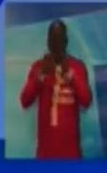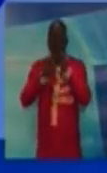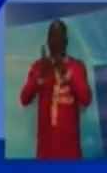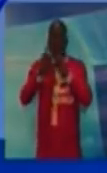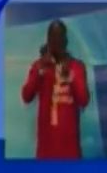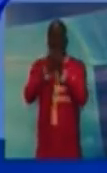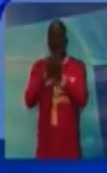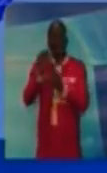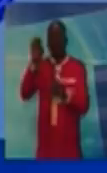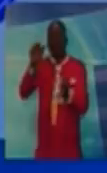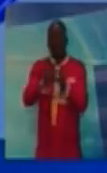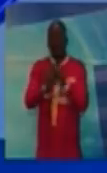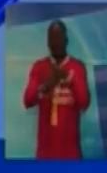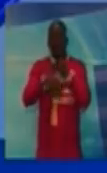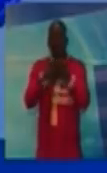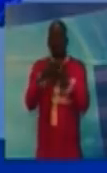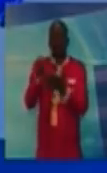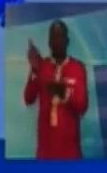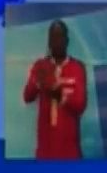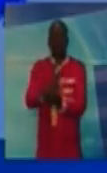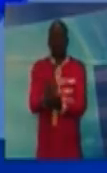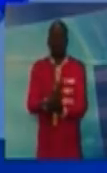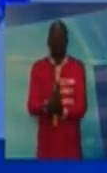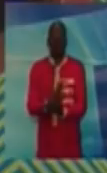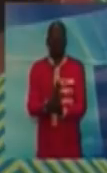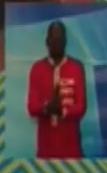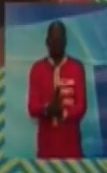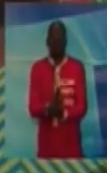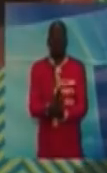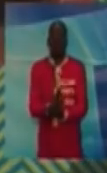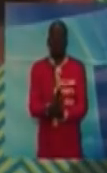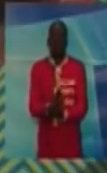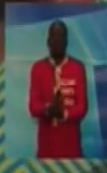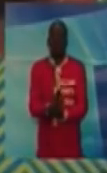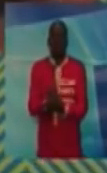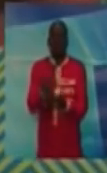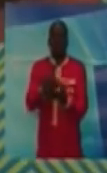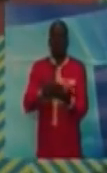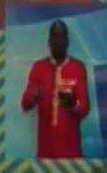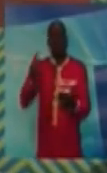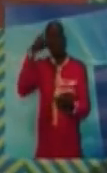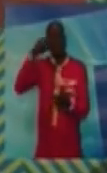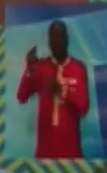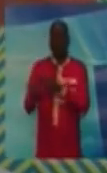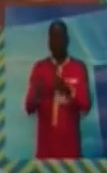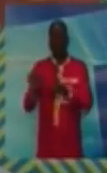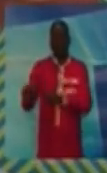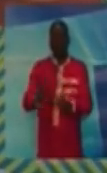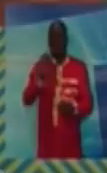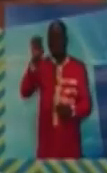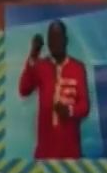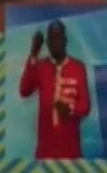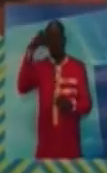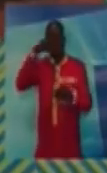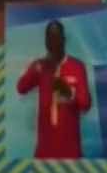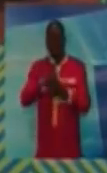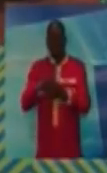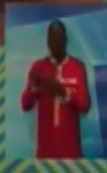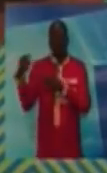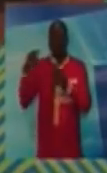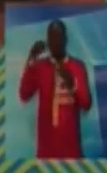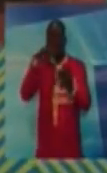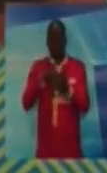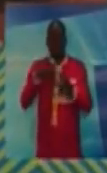au micro de Salifou Belem et Maïmouna Traoré. Un parti est rythmé par des activités, des tendances,